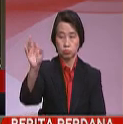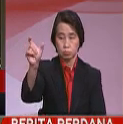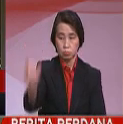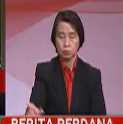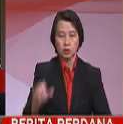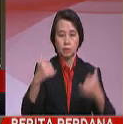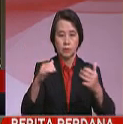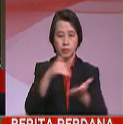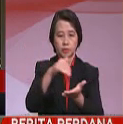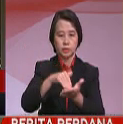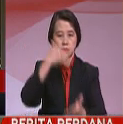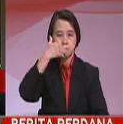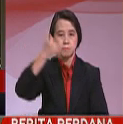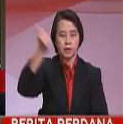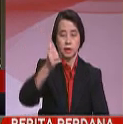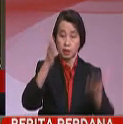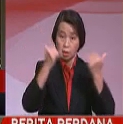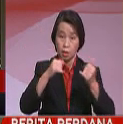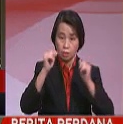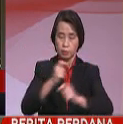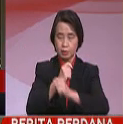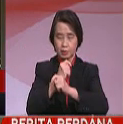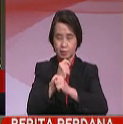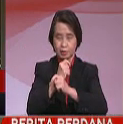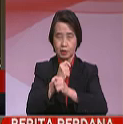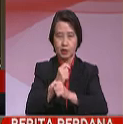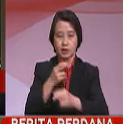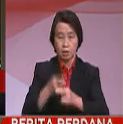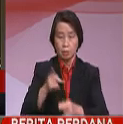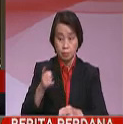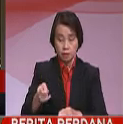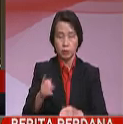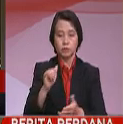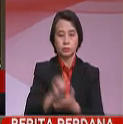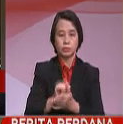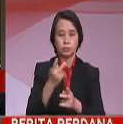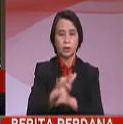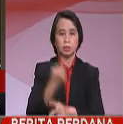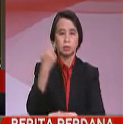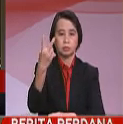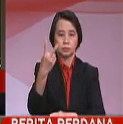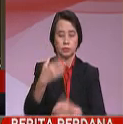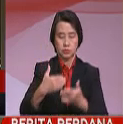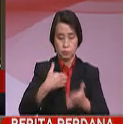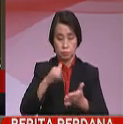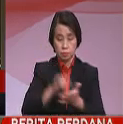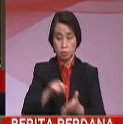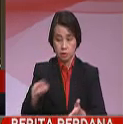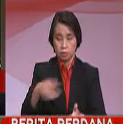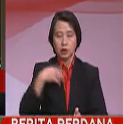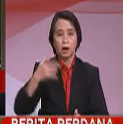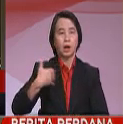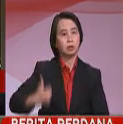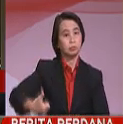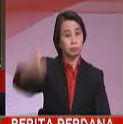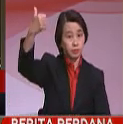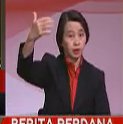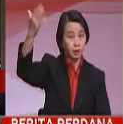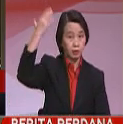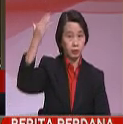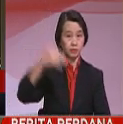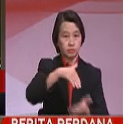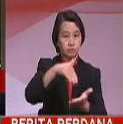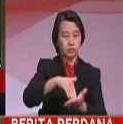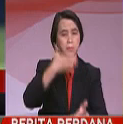tengah terbaik tahun ini turut berharap dapat mempertahankan gelaran berkenaan buat kali kedua. Sebelum ini, dia pernah memenangi anugerah pemain